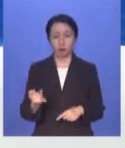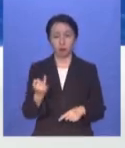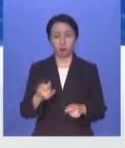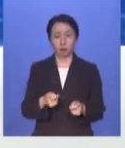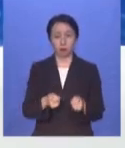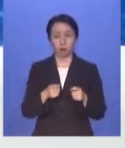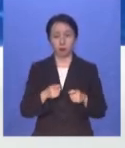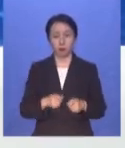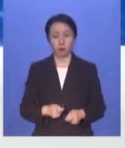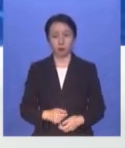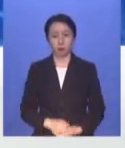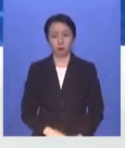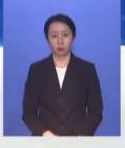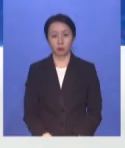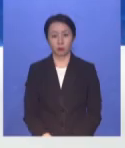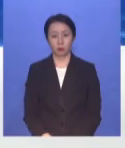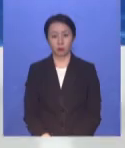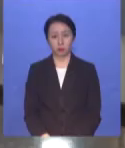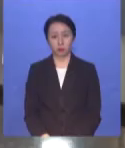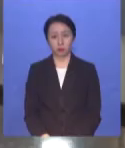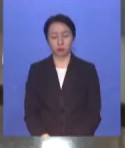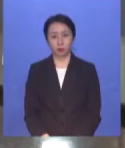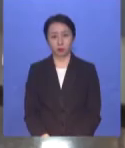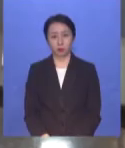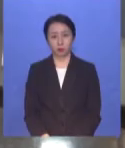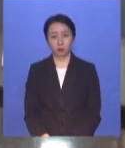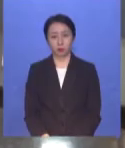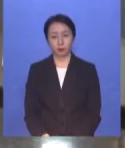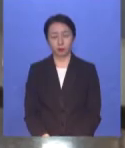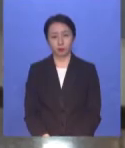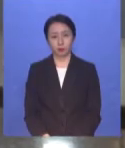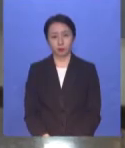и другими заинтересованными органами.